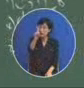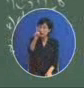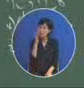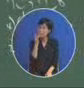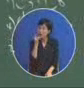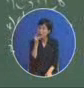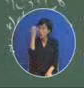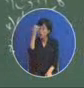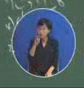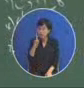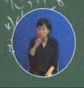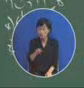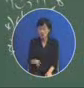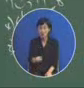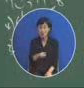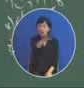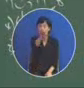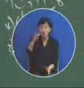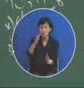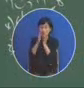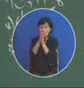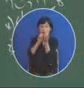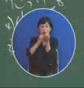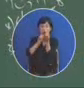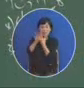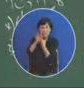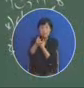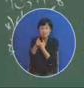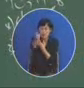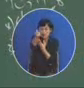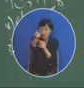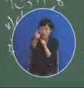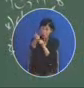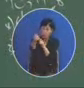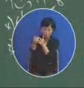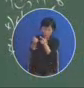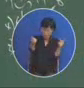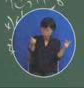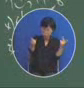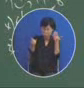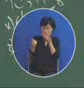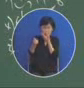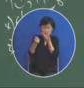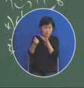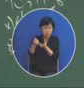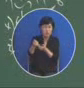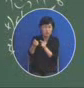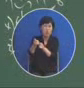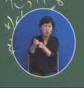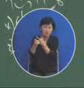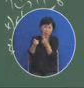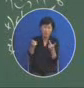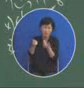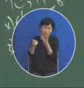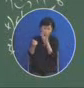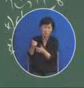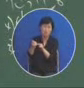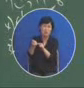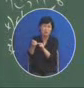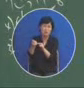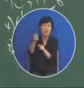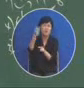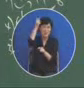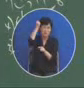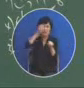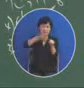게요. 여러분이 받을 응답이 얼마나 중요하고 크다는 것을 모르고 있을 겁니다. There's something that you might not know right now,